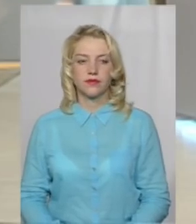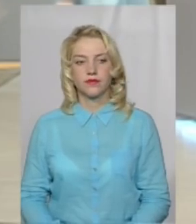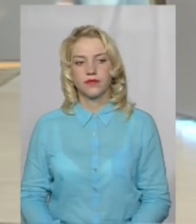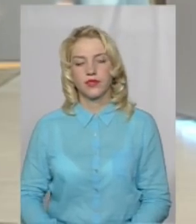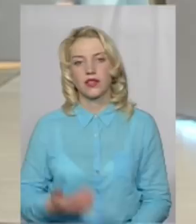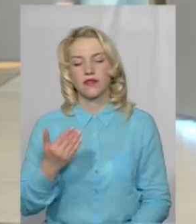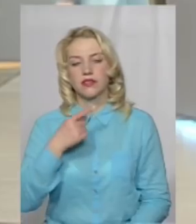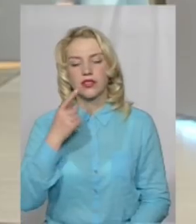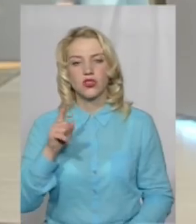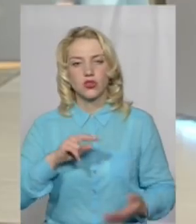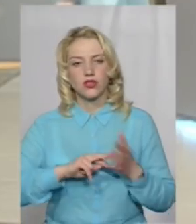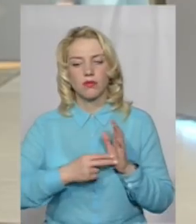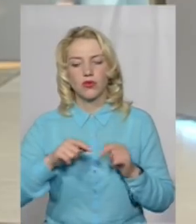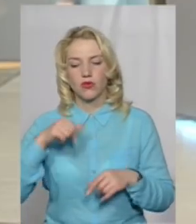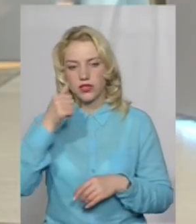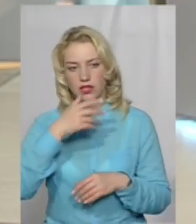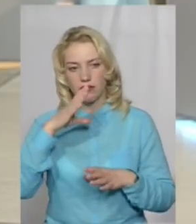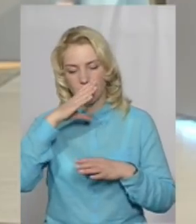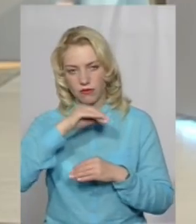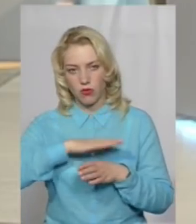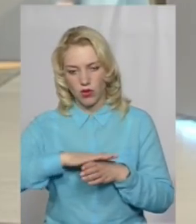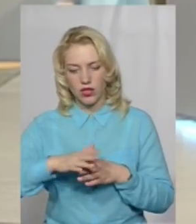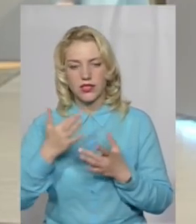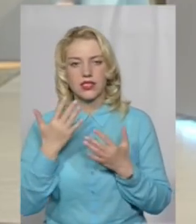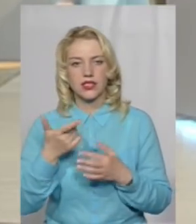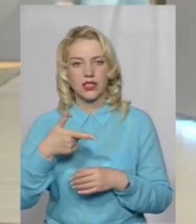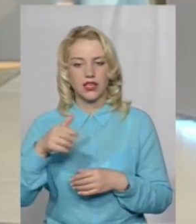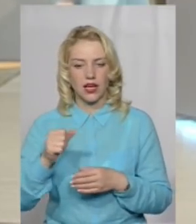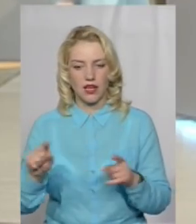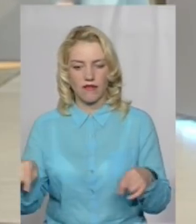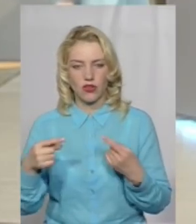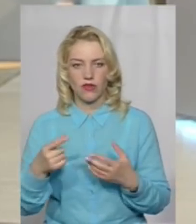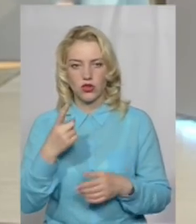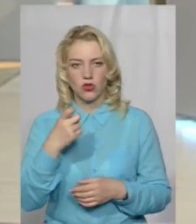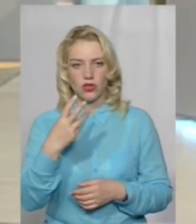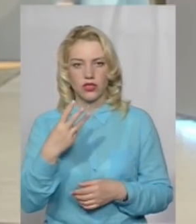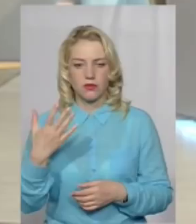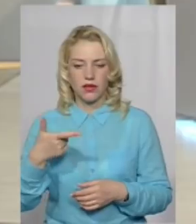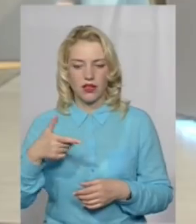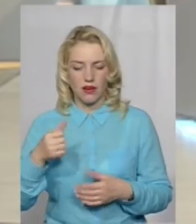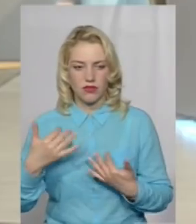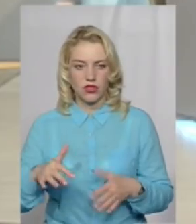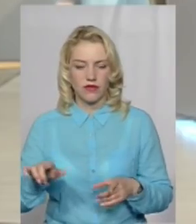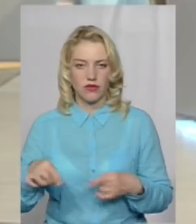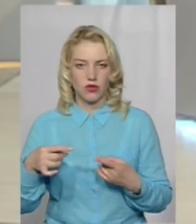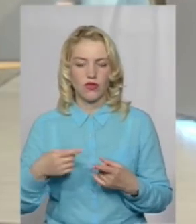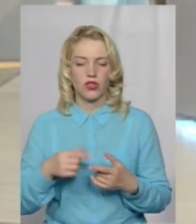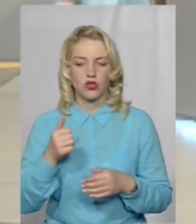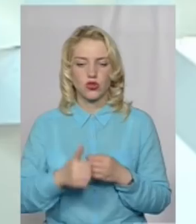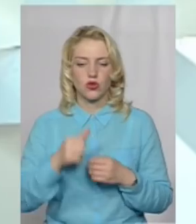Ви сказали, що запланованим на цей рік уже впорались. Це скільки гектарів відновили? 135 гектарів. Ну, щороку